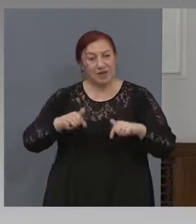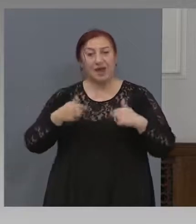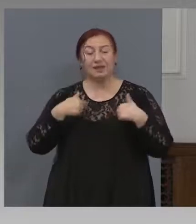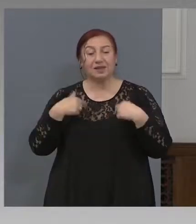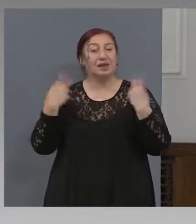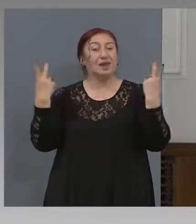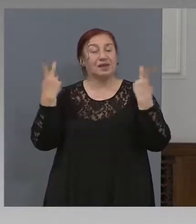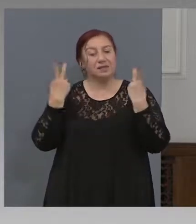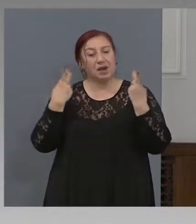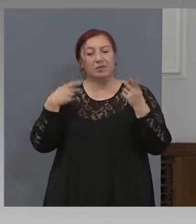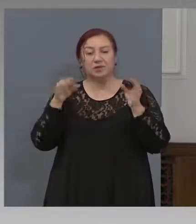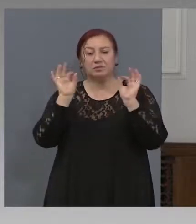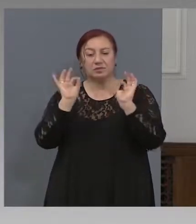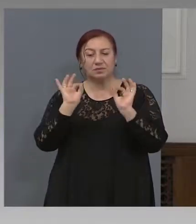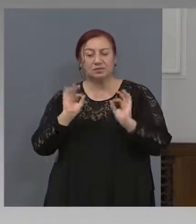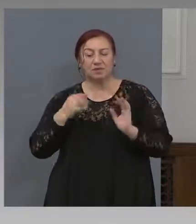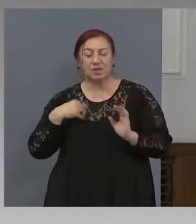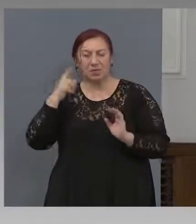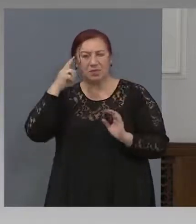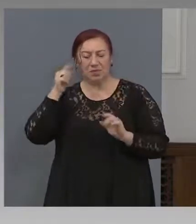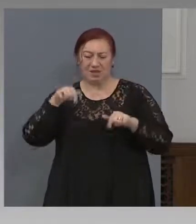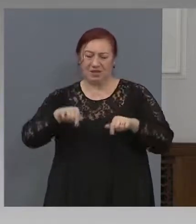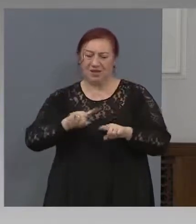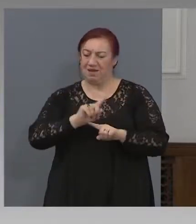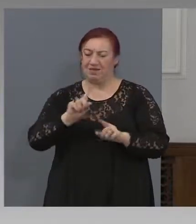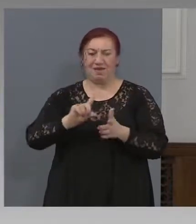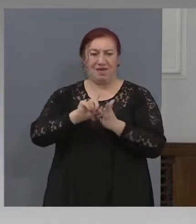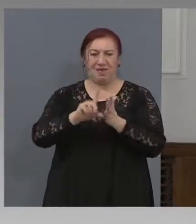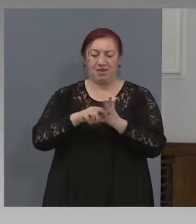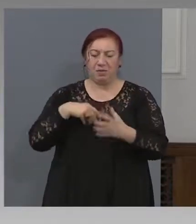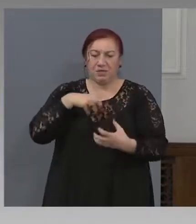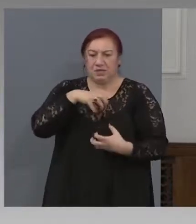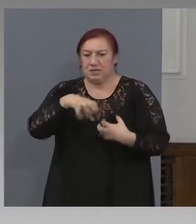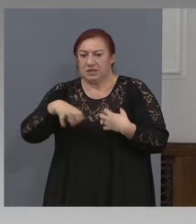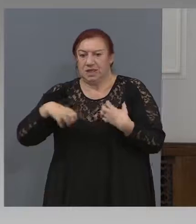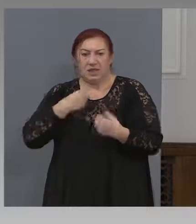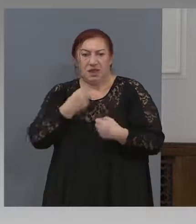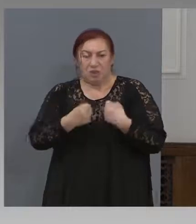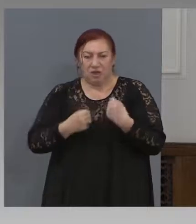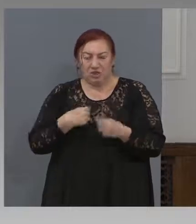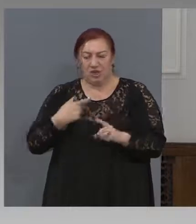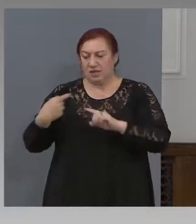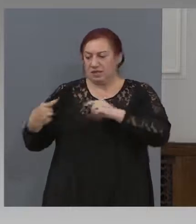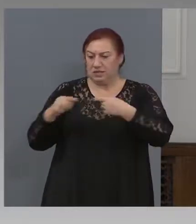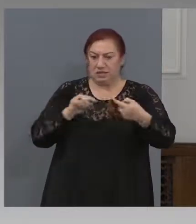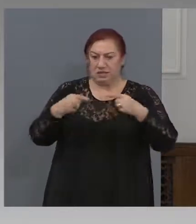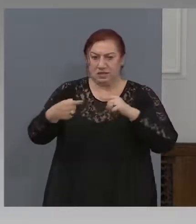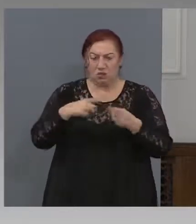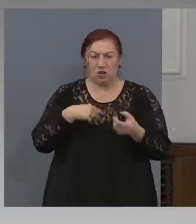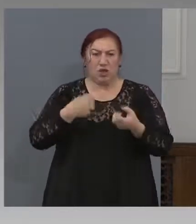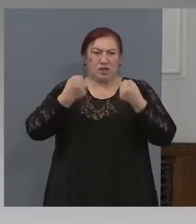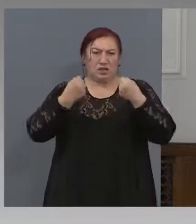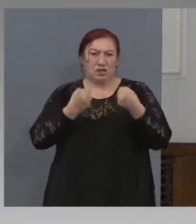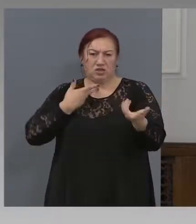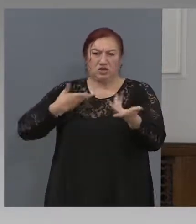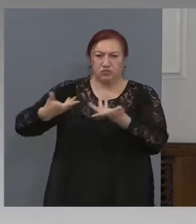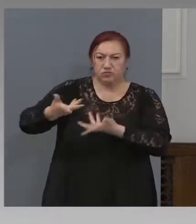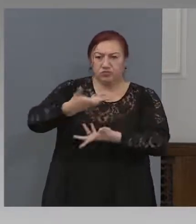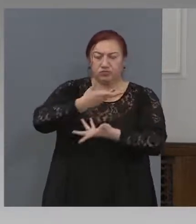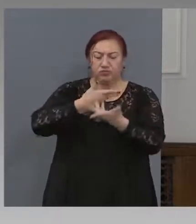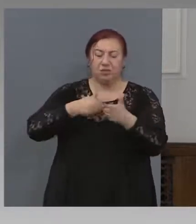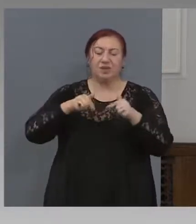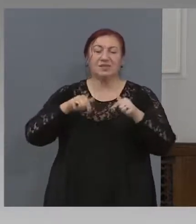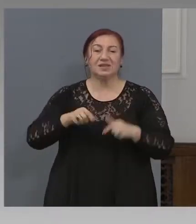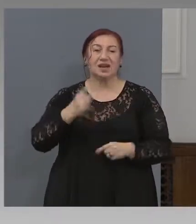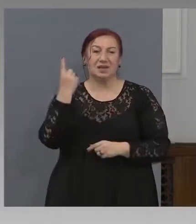позиции, че не е време за напрежение, не е време за спорове, не е време за тежки дискусии. Сега просто трябва да се